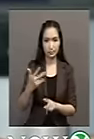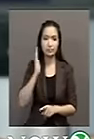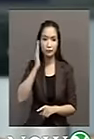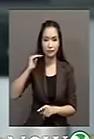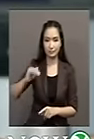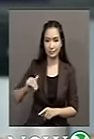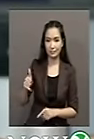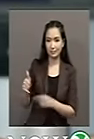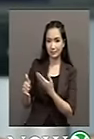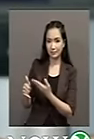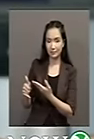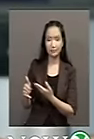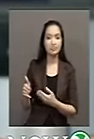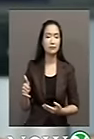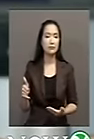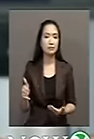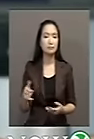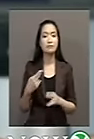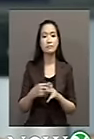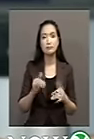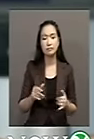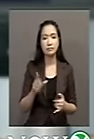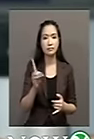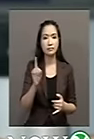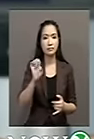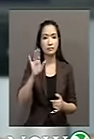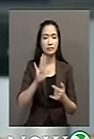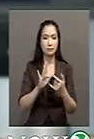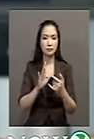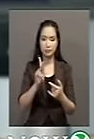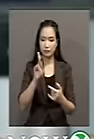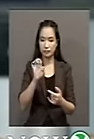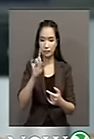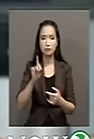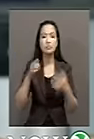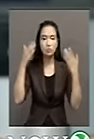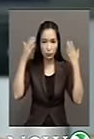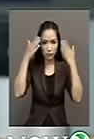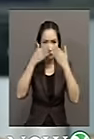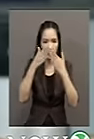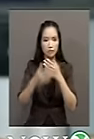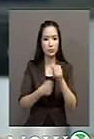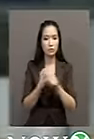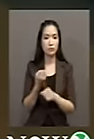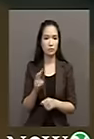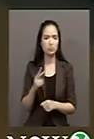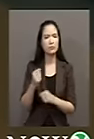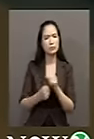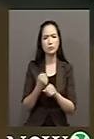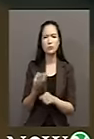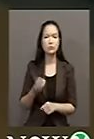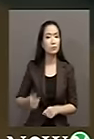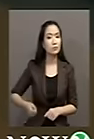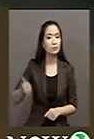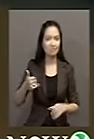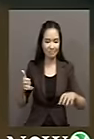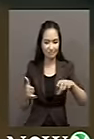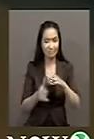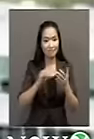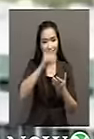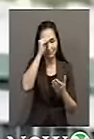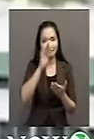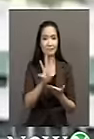เด็กชายเจนดิเกียวานซูยัตมัจจาหรือชื่อเล่นดิกีชาวอินโดนีเซียวัย12ปีกลายเป็นเด็กอายุน้อยที่สุดที่เข้าเรียนระดับอุ